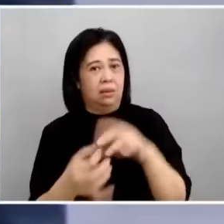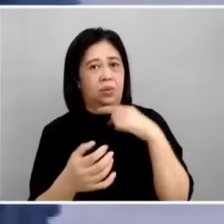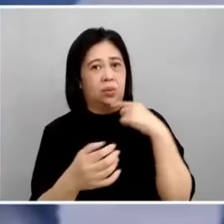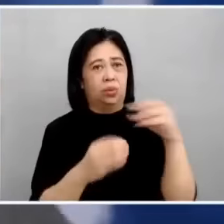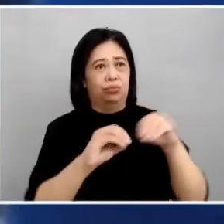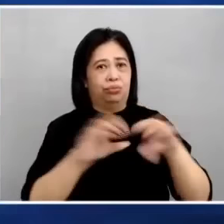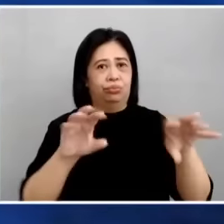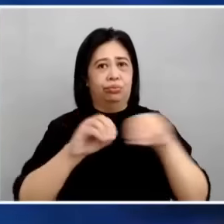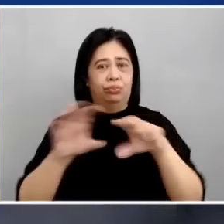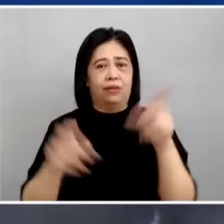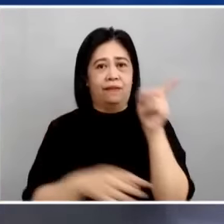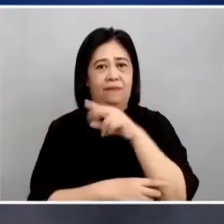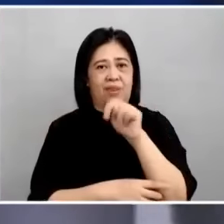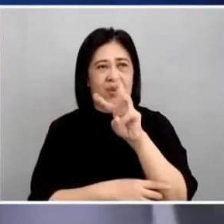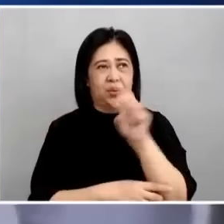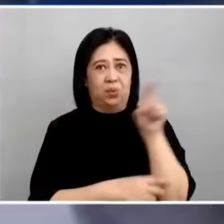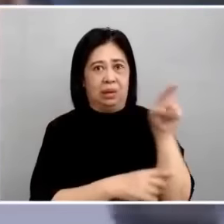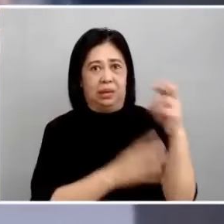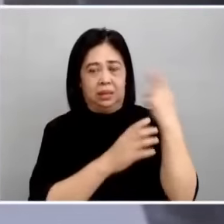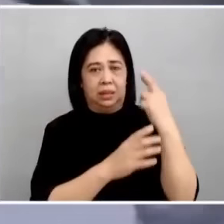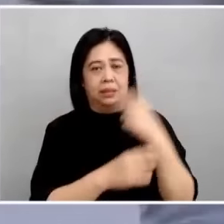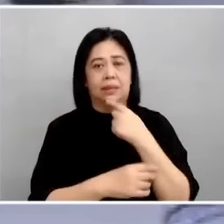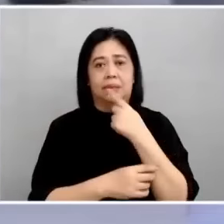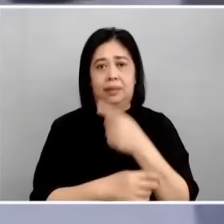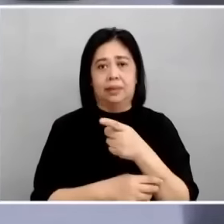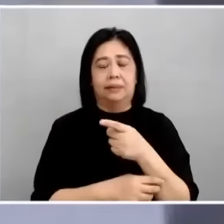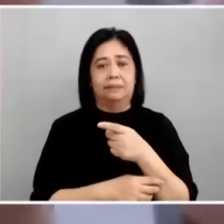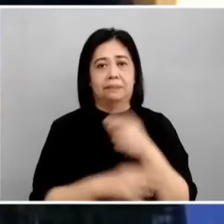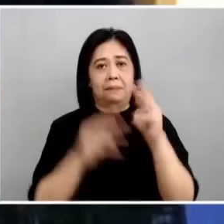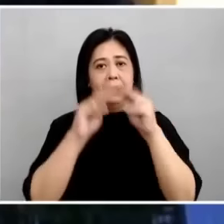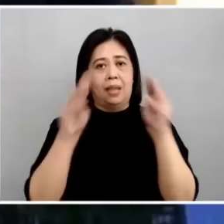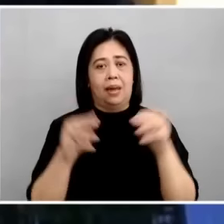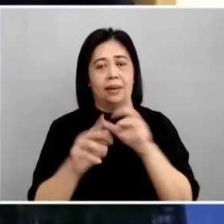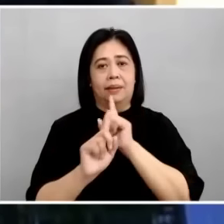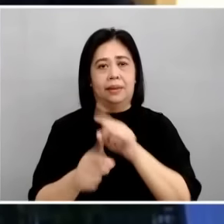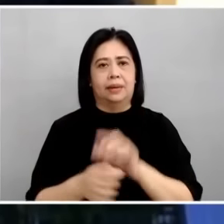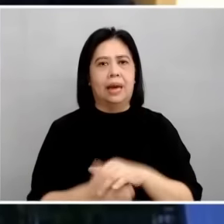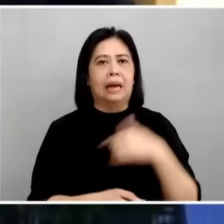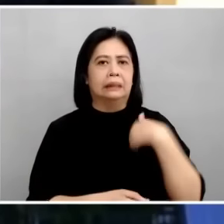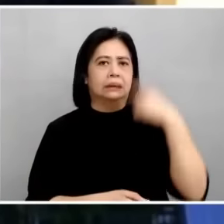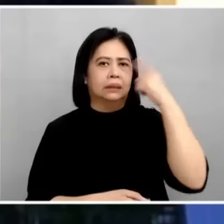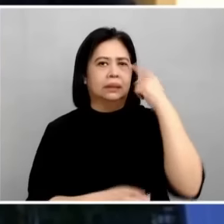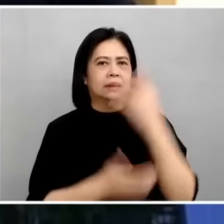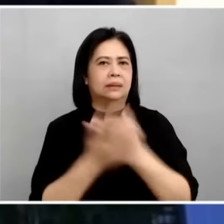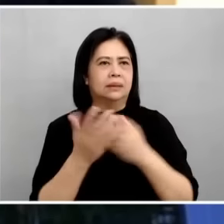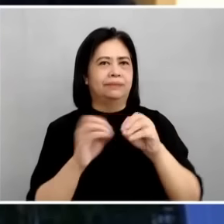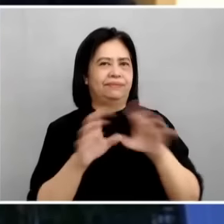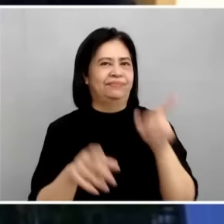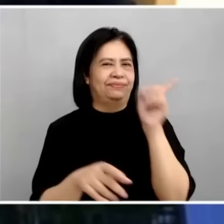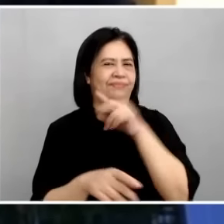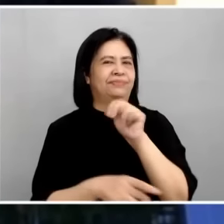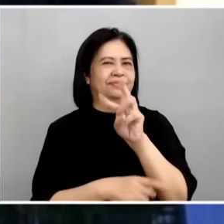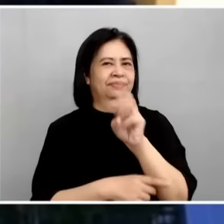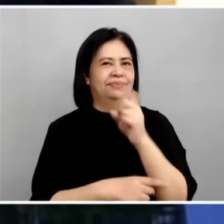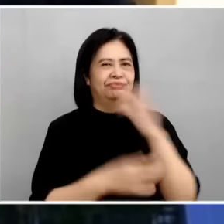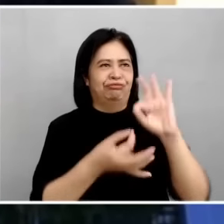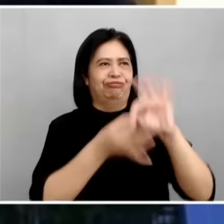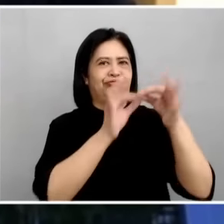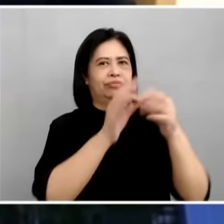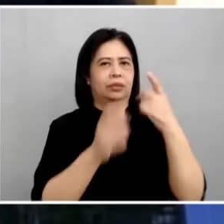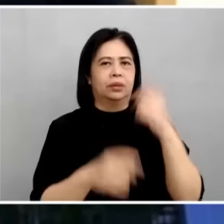naglilipa ng maling balita ngayon, ito lang ang sagot ng Malacanang. No, tingin ko po may mga nagpapakalat talaga ng fake news. Meron po talagang